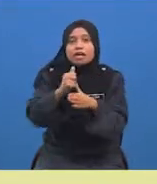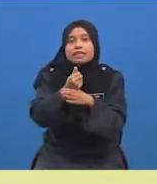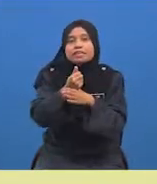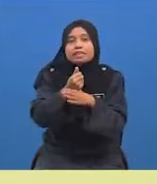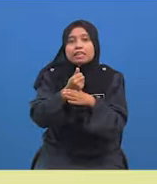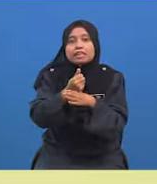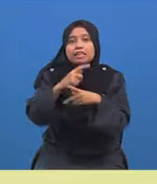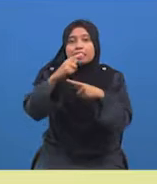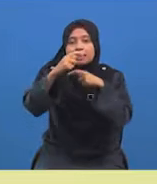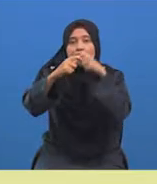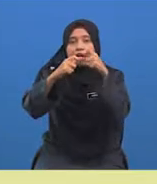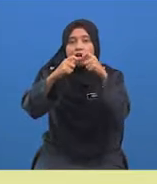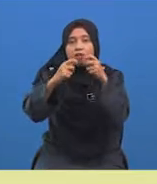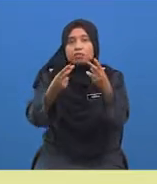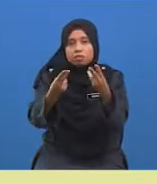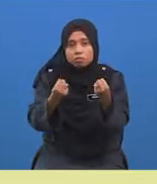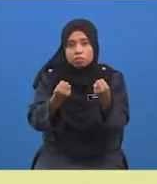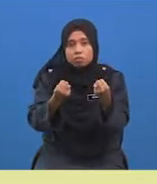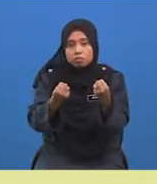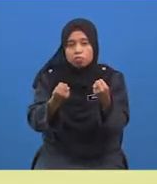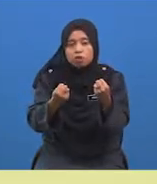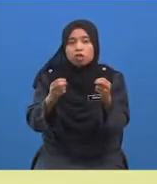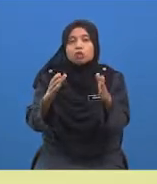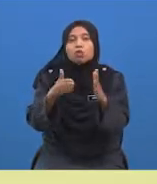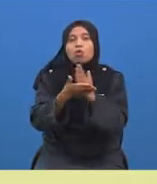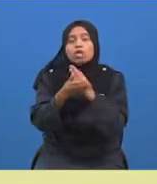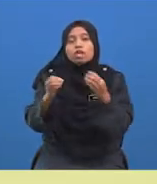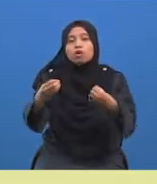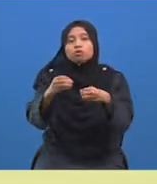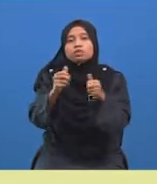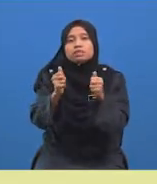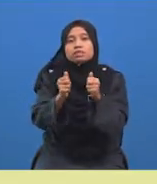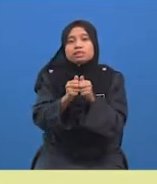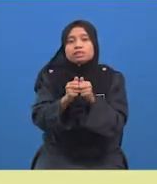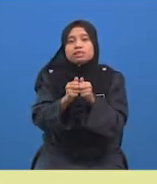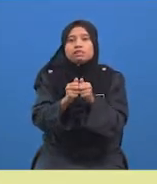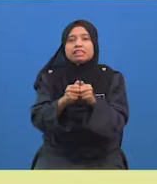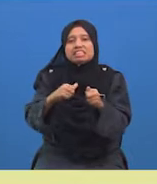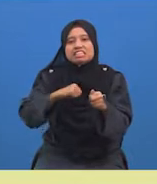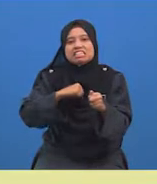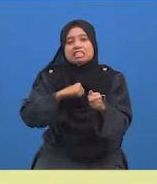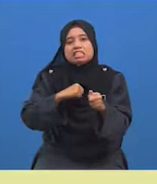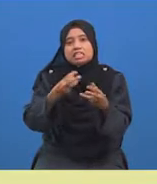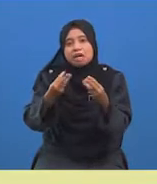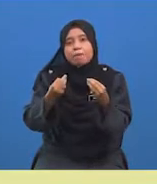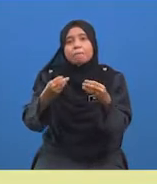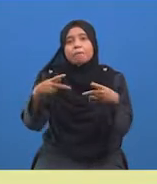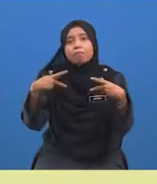tahap kehendak atau permintaan oleh organisasi dengan keupayaan pekerja.